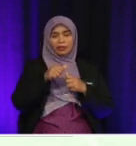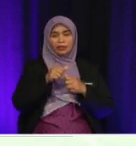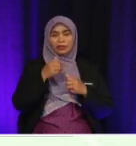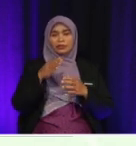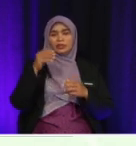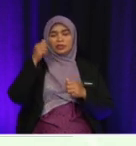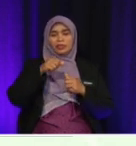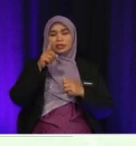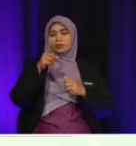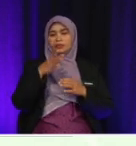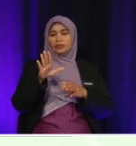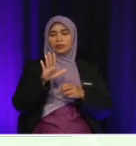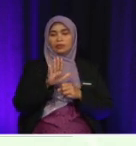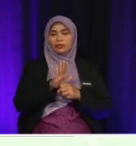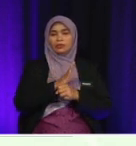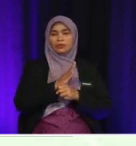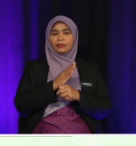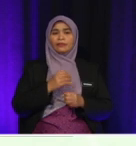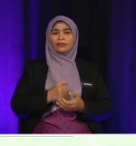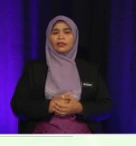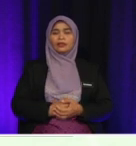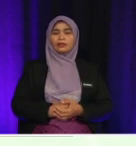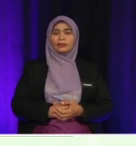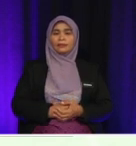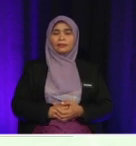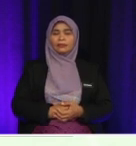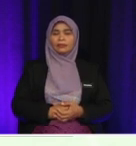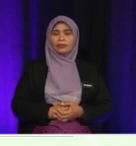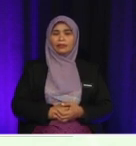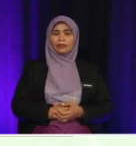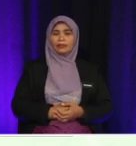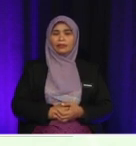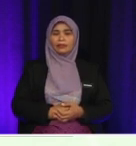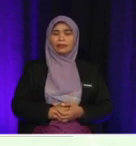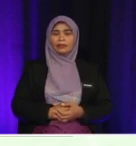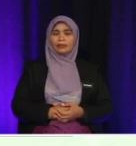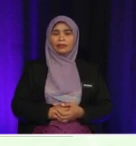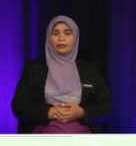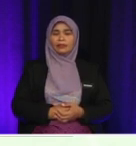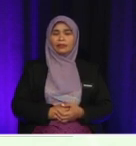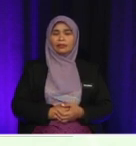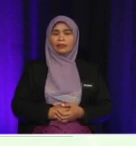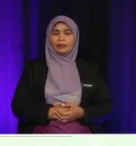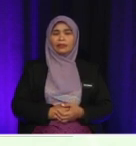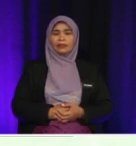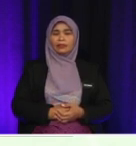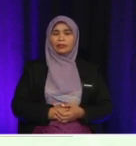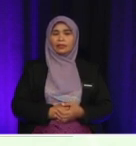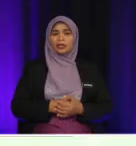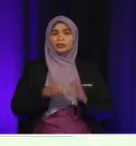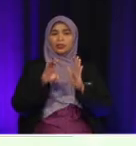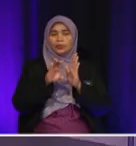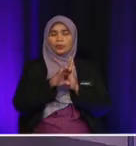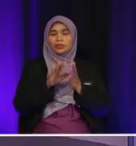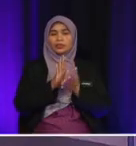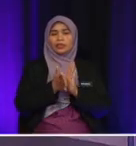satu antara pusat pemerintahan kerajaan uthmaniyah ialah Istanbul mungkin kita ingat yang itu saja